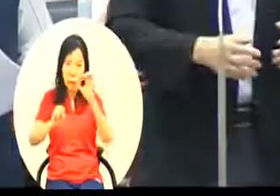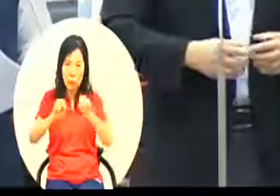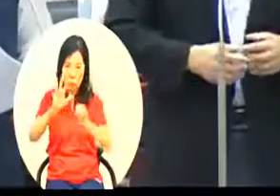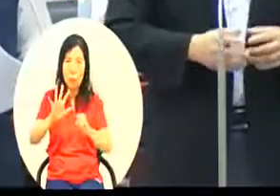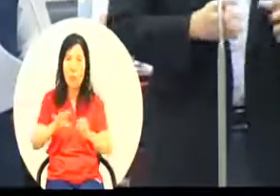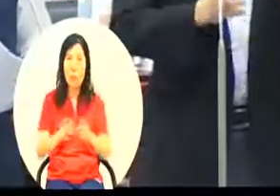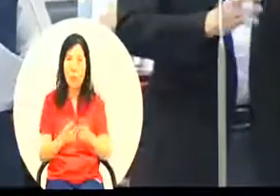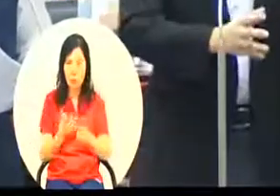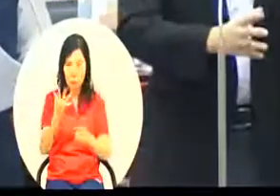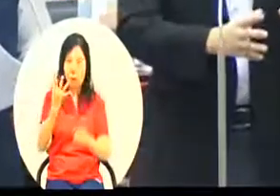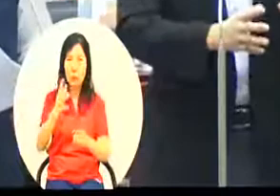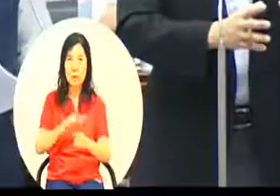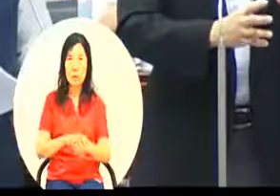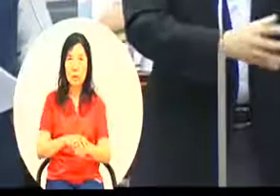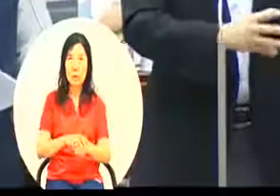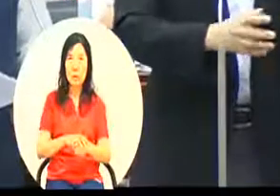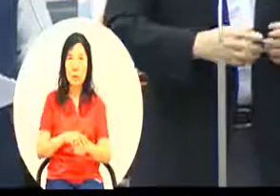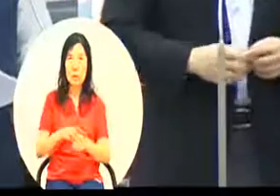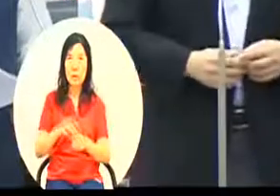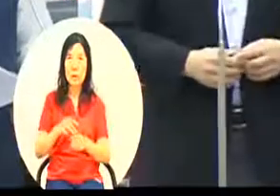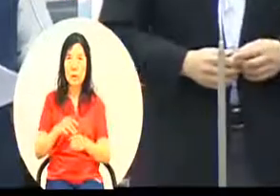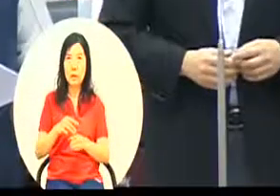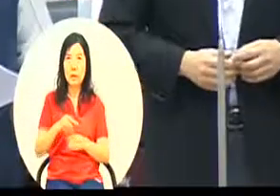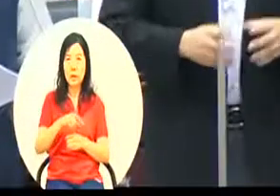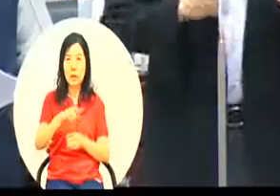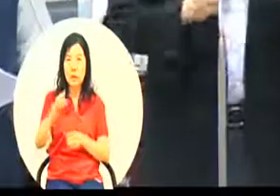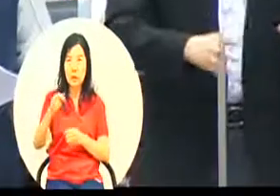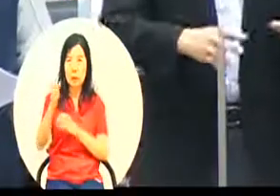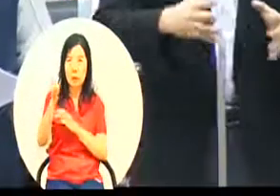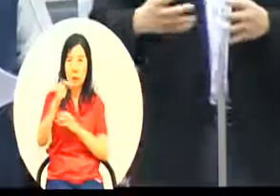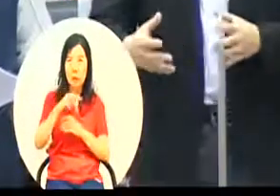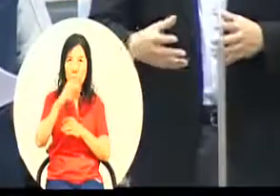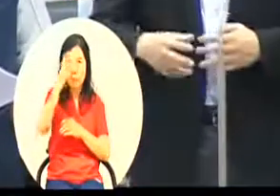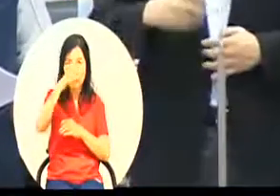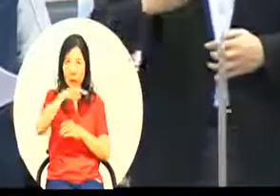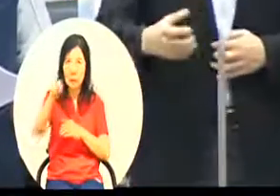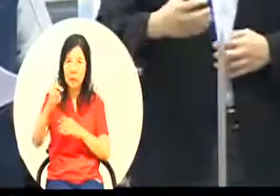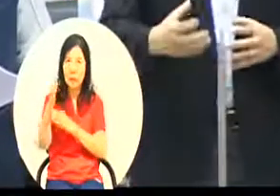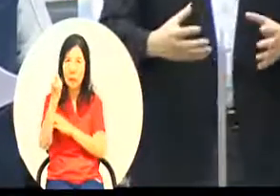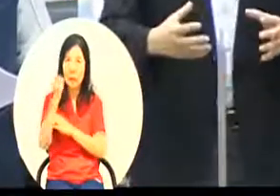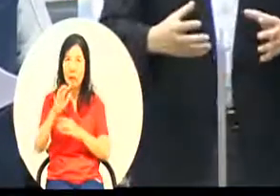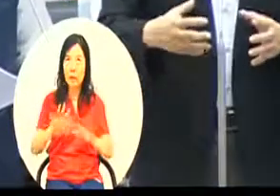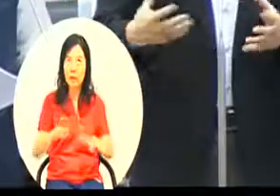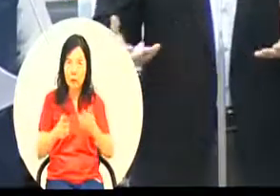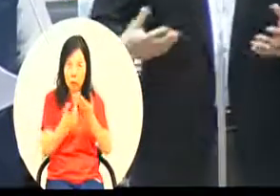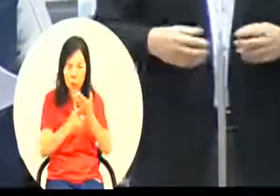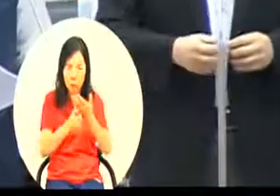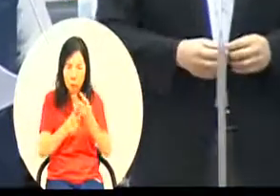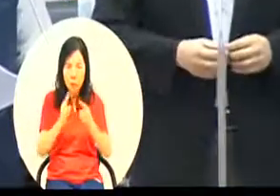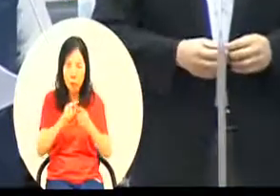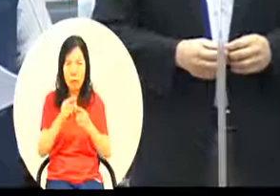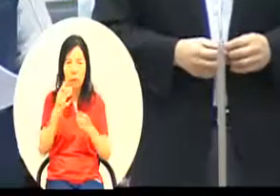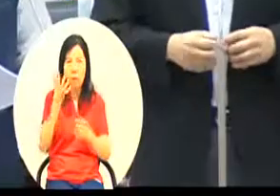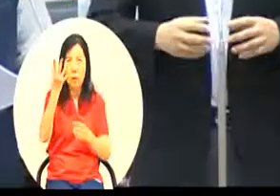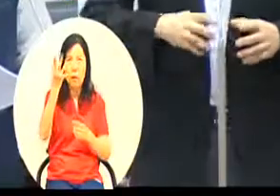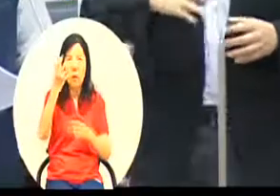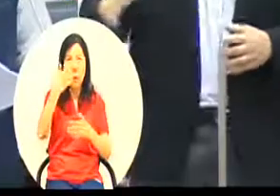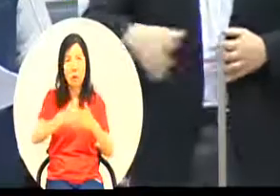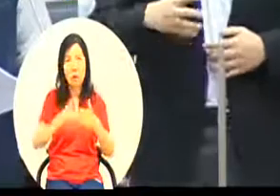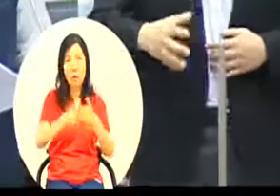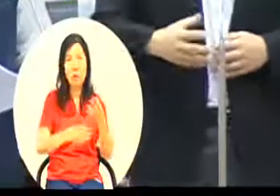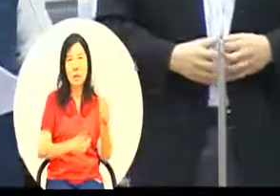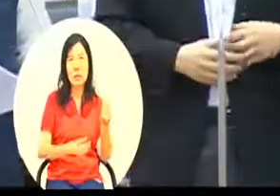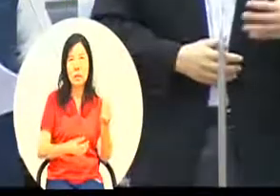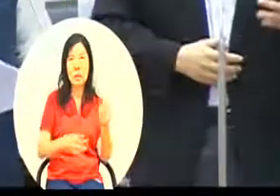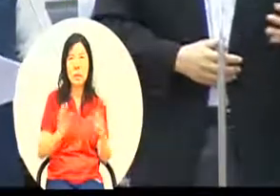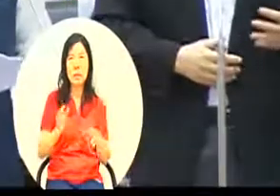量查获了蛮多，查缉单位也很努力。但是我们看到我们吸毒的人口反而没有减少。在吸